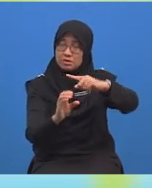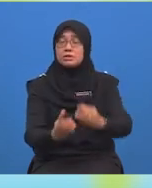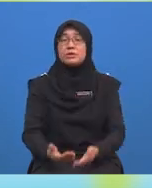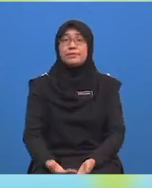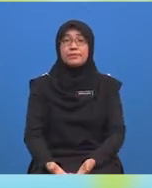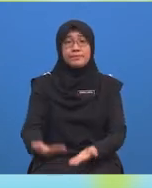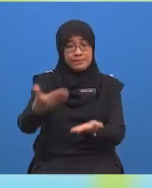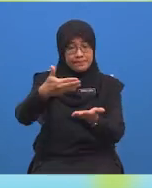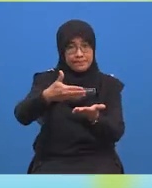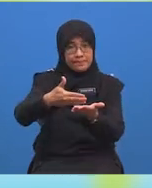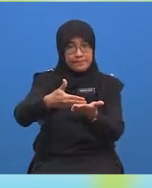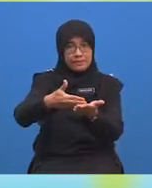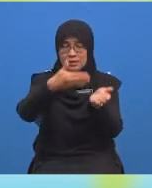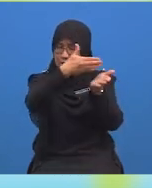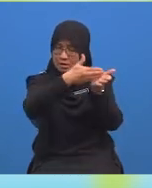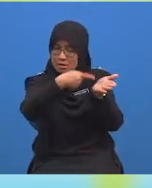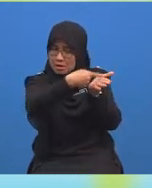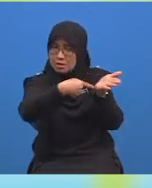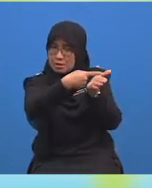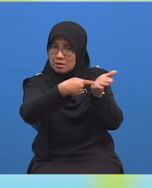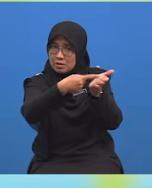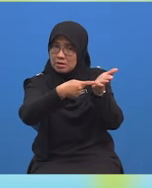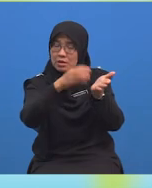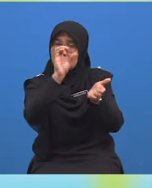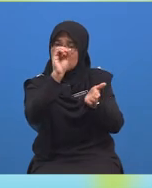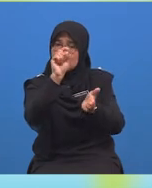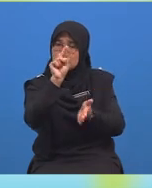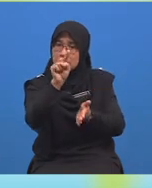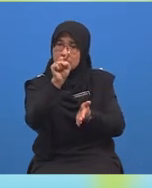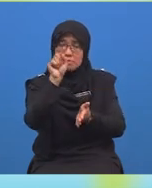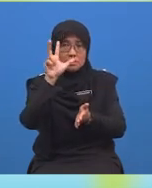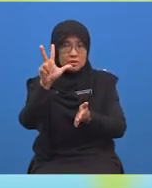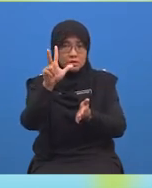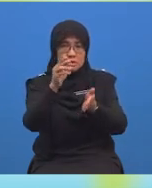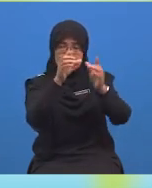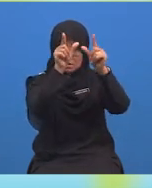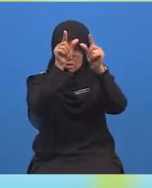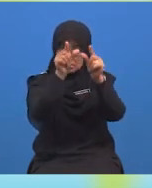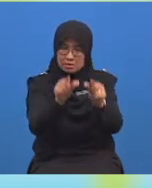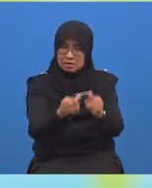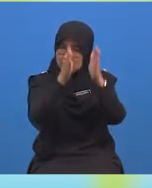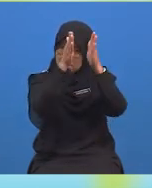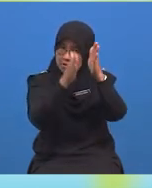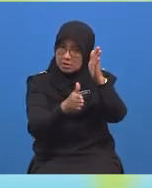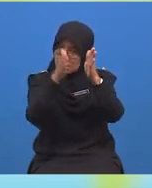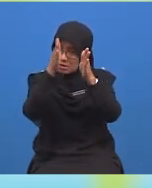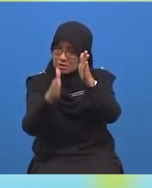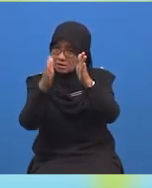Seterusnya, lorekkan nilai sifar perpuluhan 3 secara mendegak seperti paparan